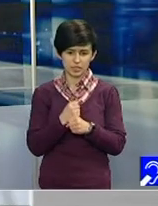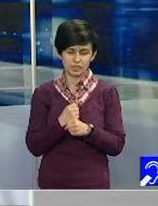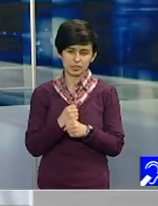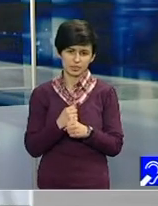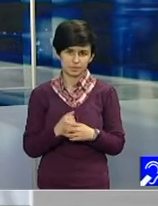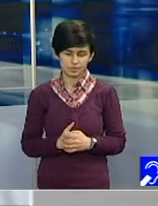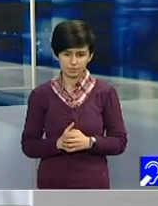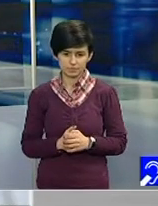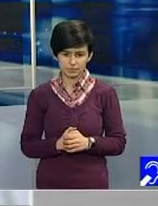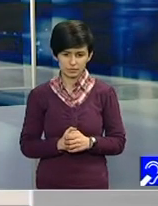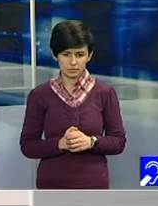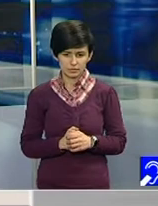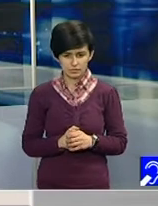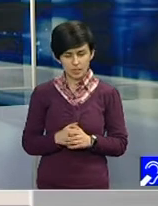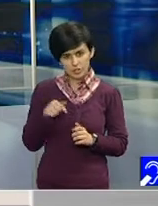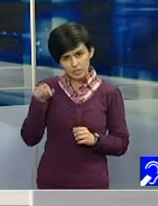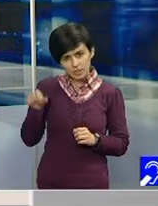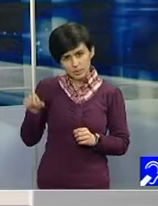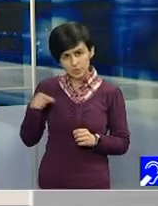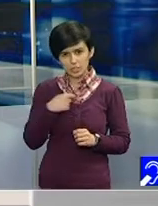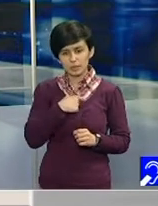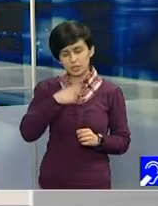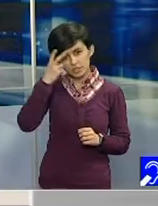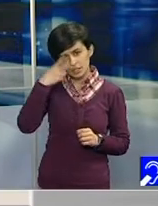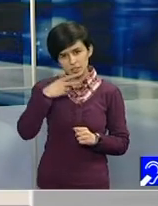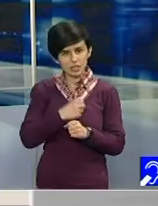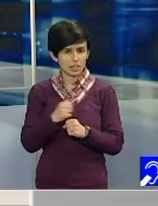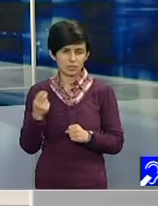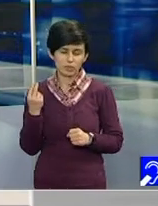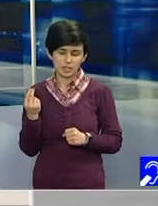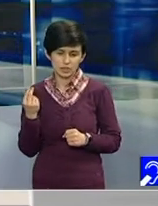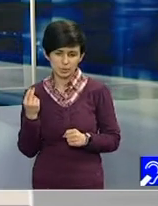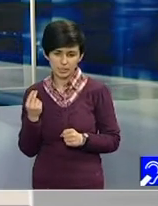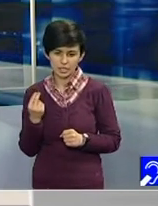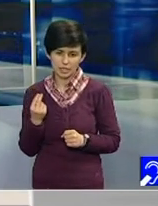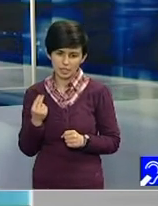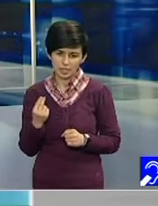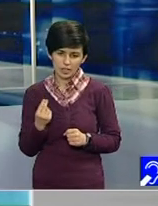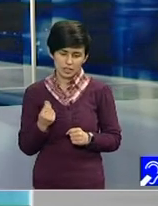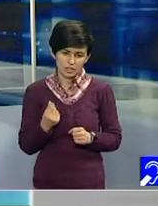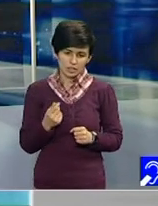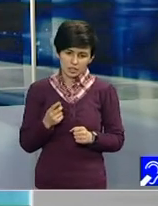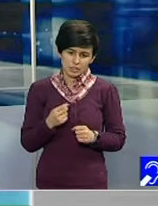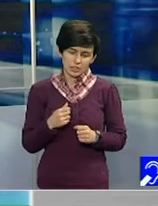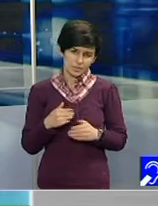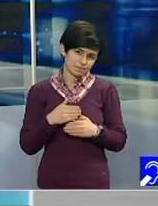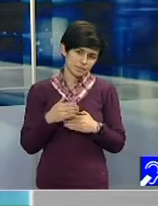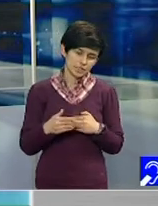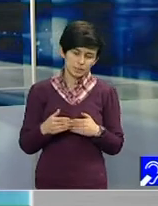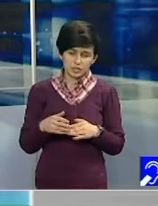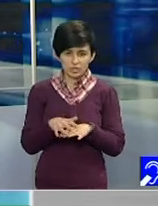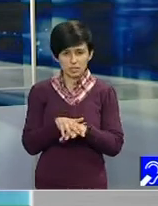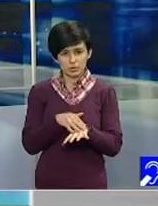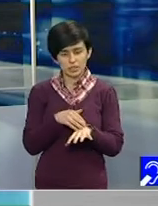poate să înțeleagă foarte bine, care... trece cumva dincolo de o empatie absolut necesară a